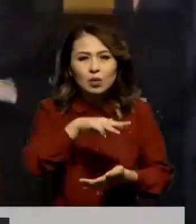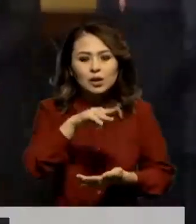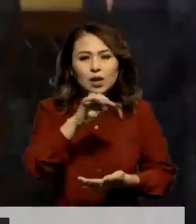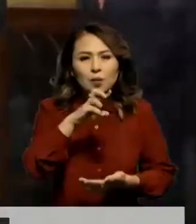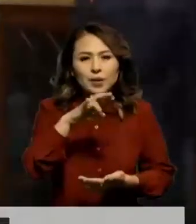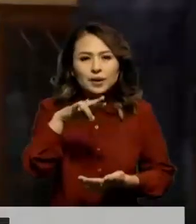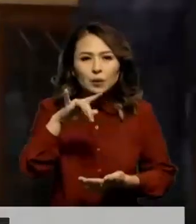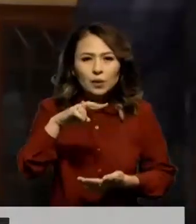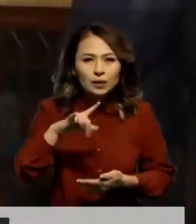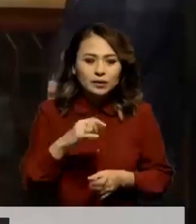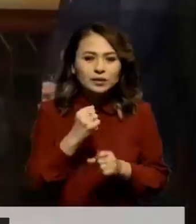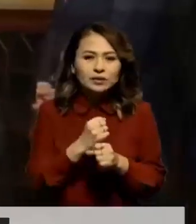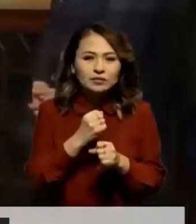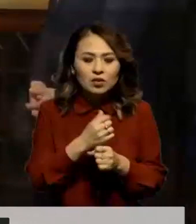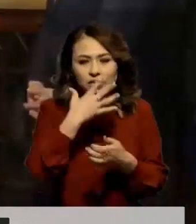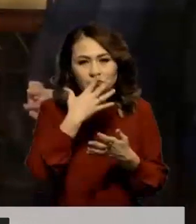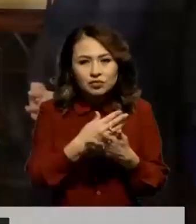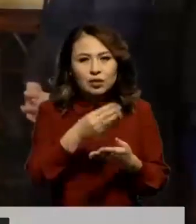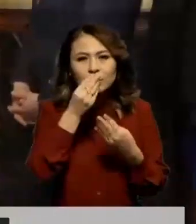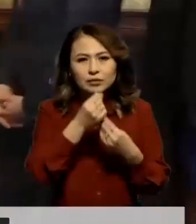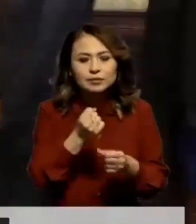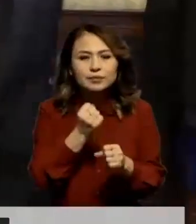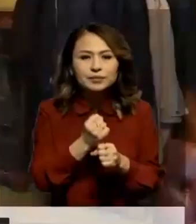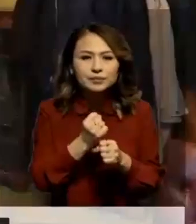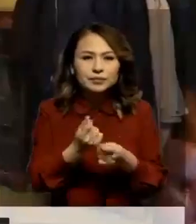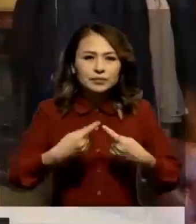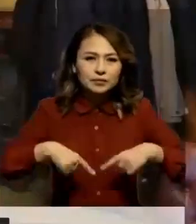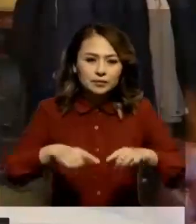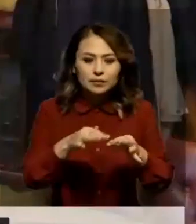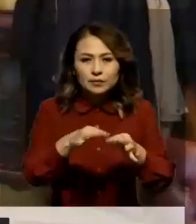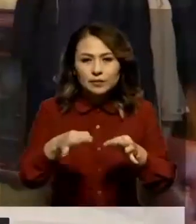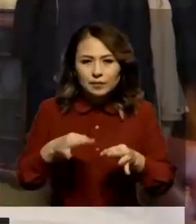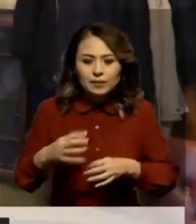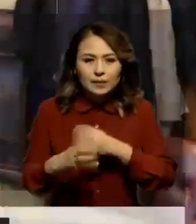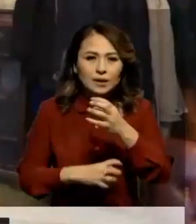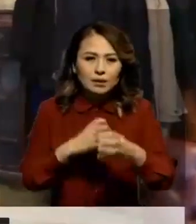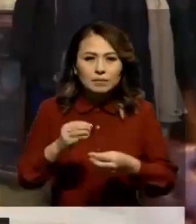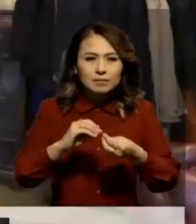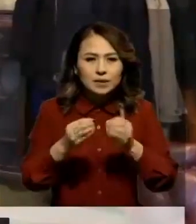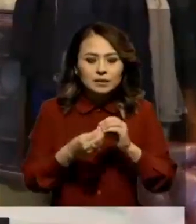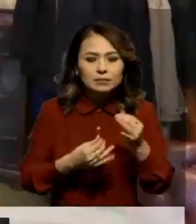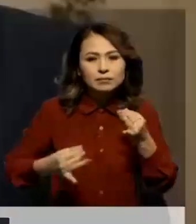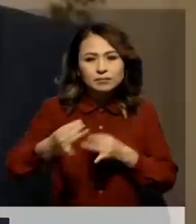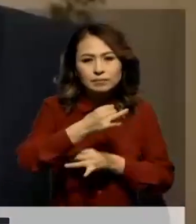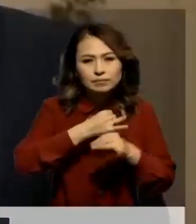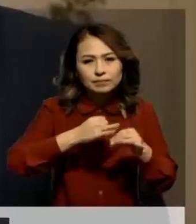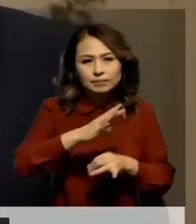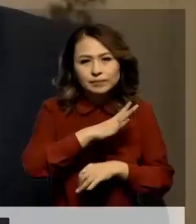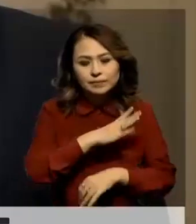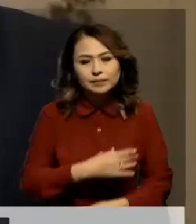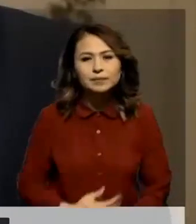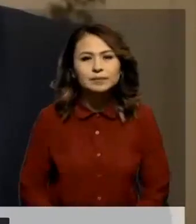және Джеймс Клеверли өзара қызығушылық тудыратын өңірлік, сондай-ақ халықаралық мәселелер бойынша пікір алмасты. Біз